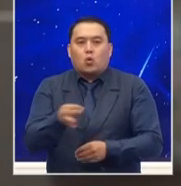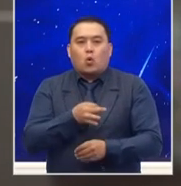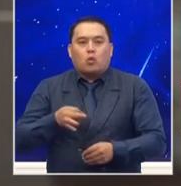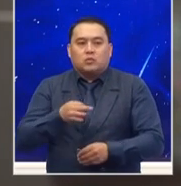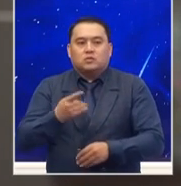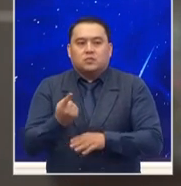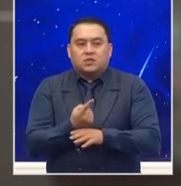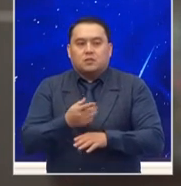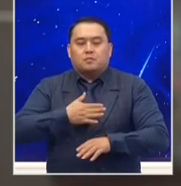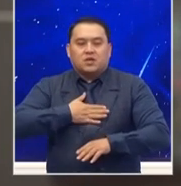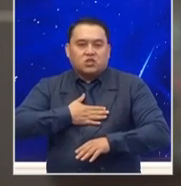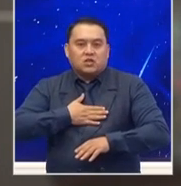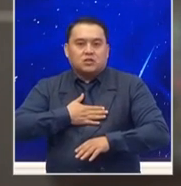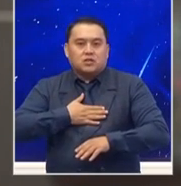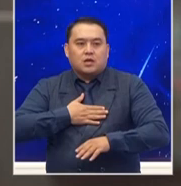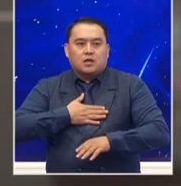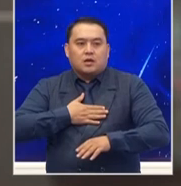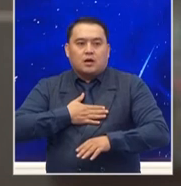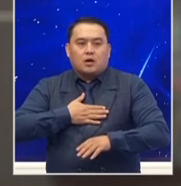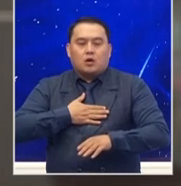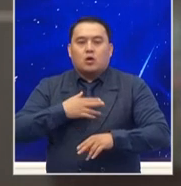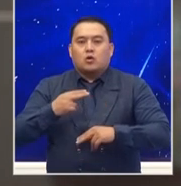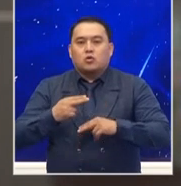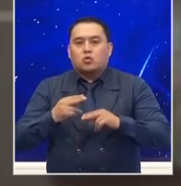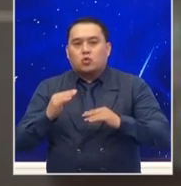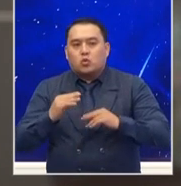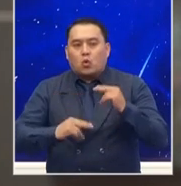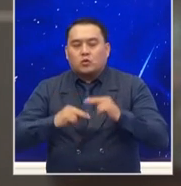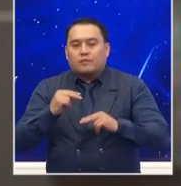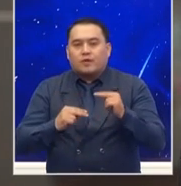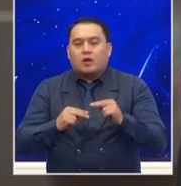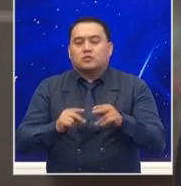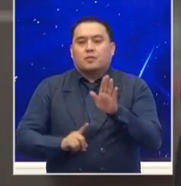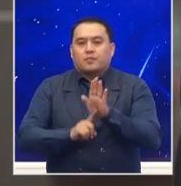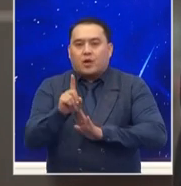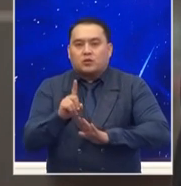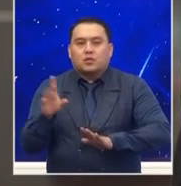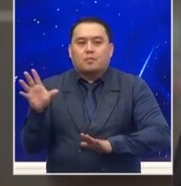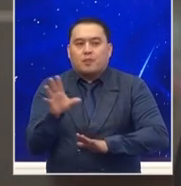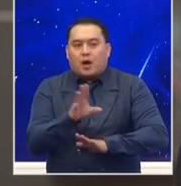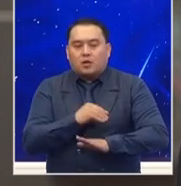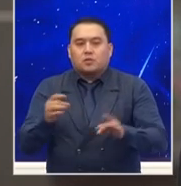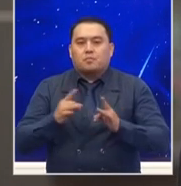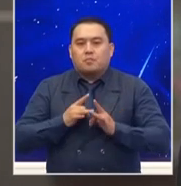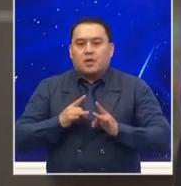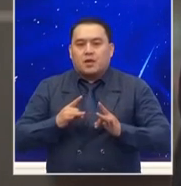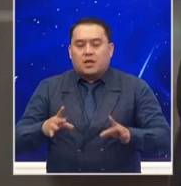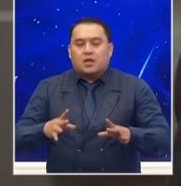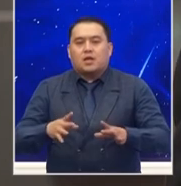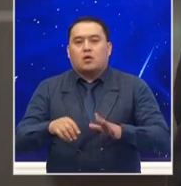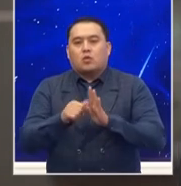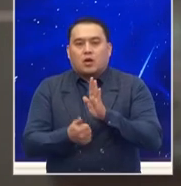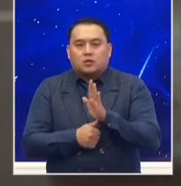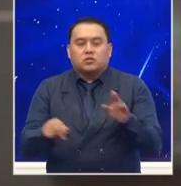бірталай жақсы нысандарды аштық, тұрғын үйлерді іске қостық. Алдымызда келе жатқан мерекенің алдында осында